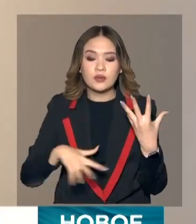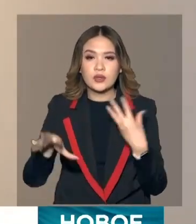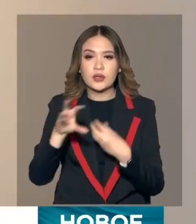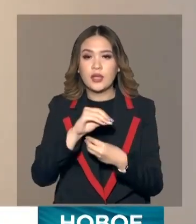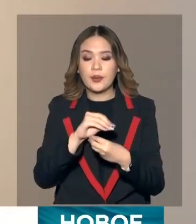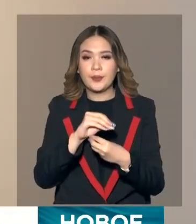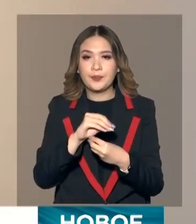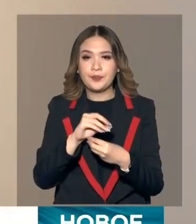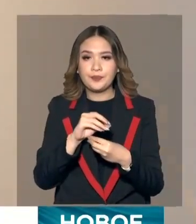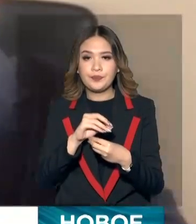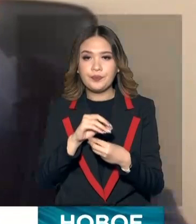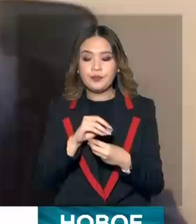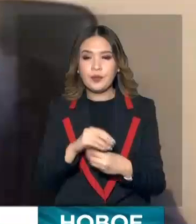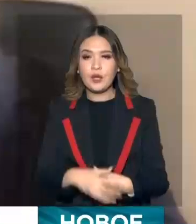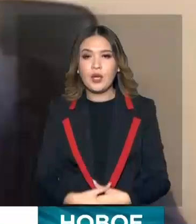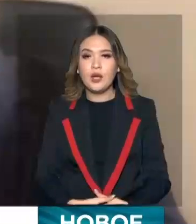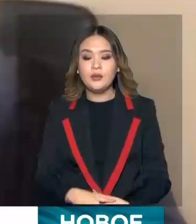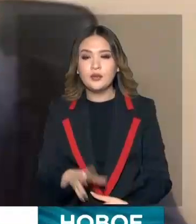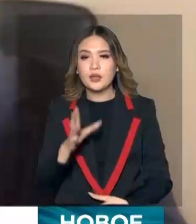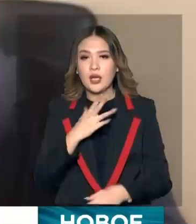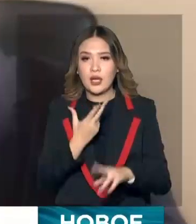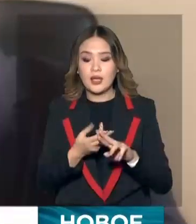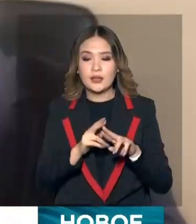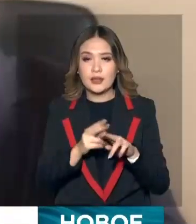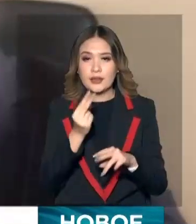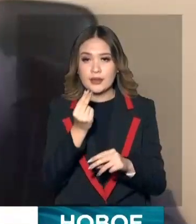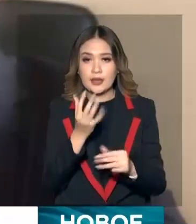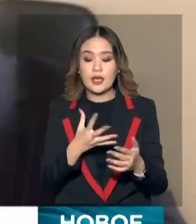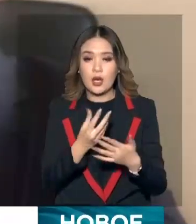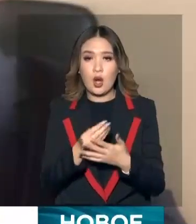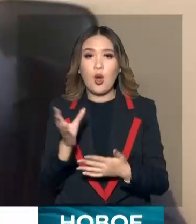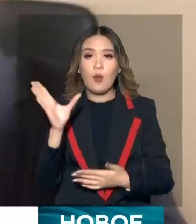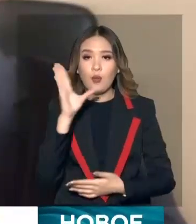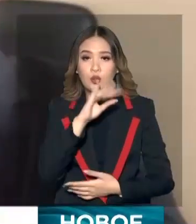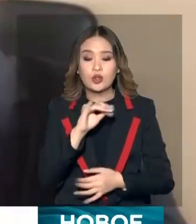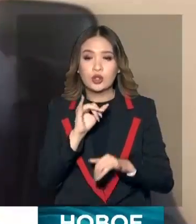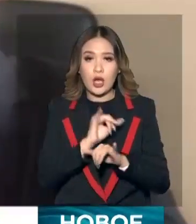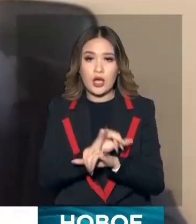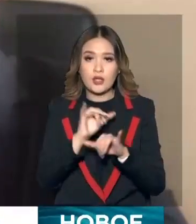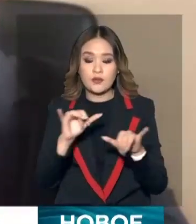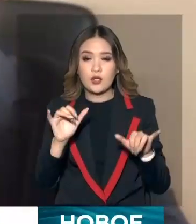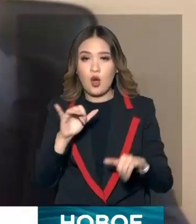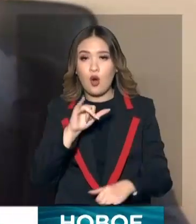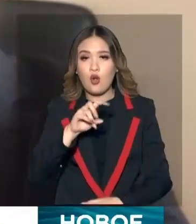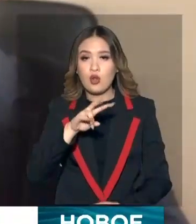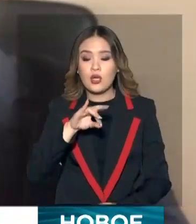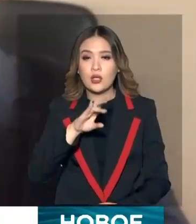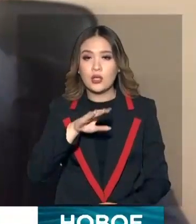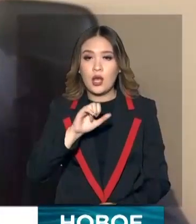финансы контролироваться. То есть, Галымжан Муратович, этих денег достаточно на развитие области Улытау?